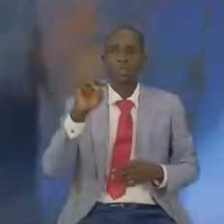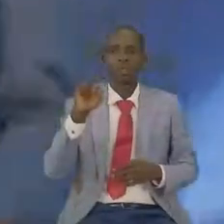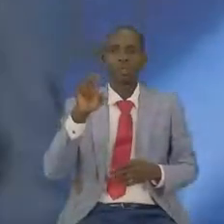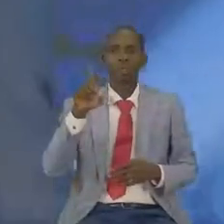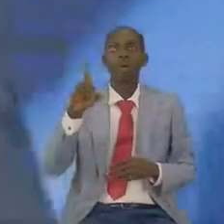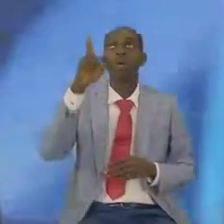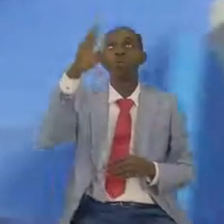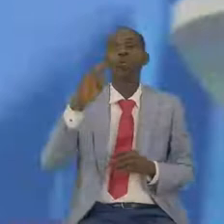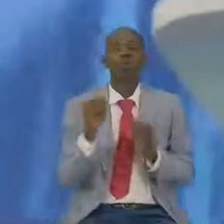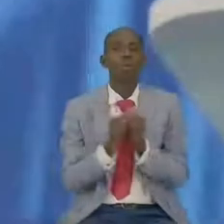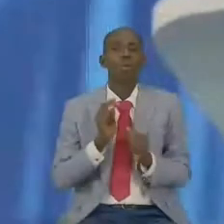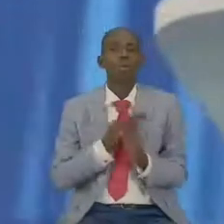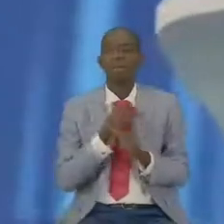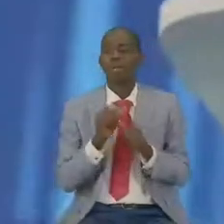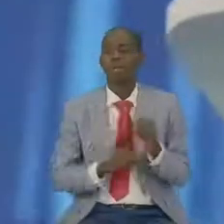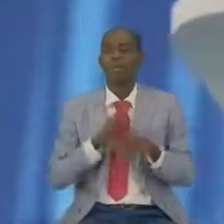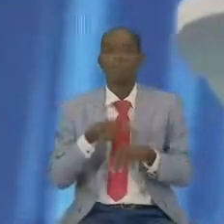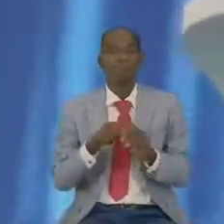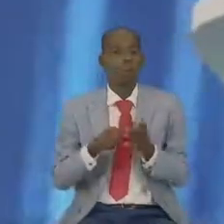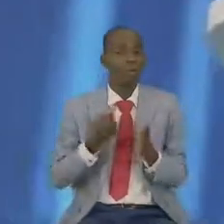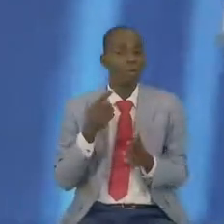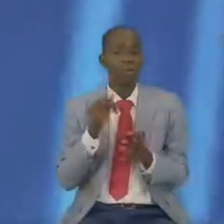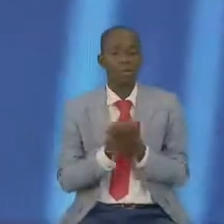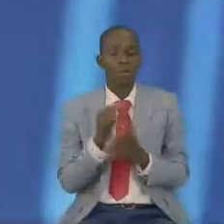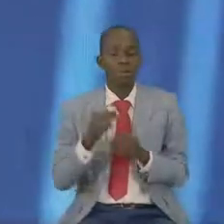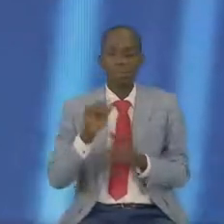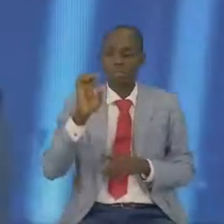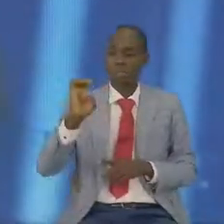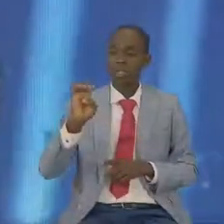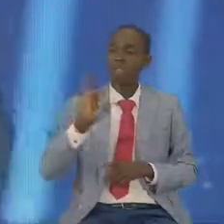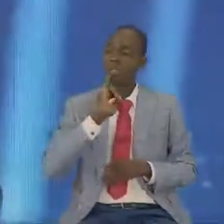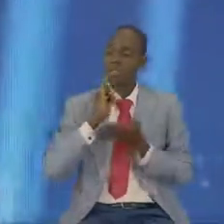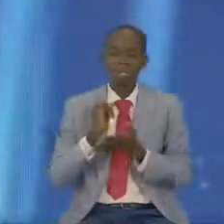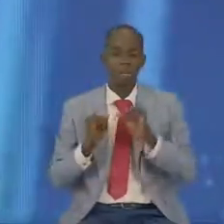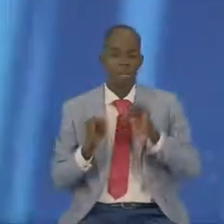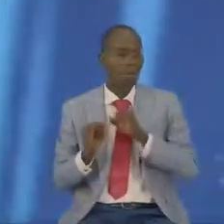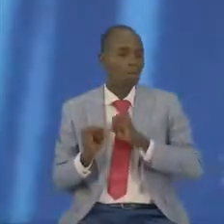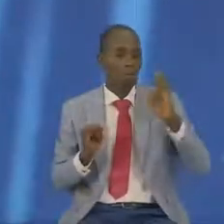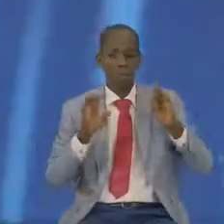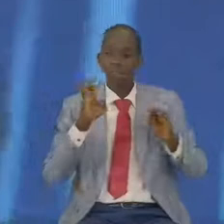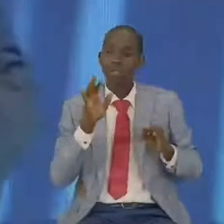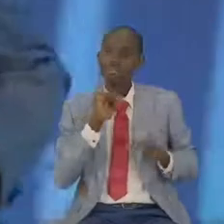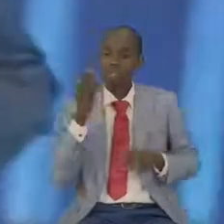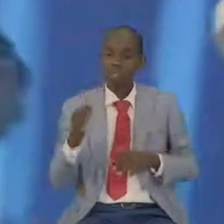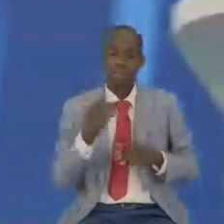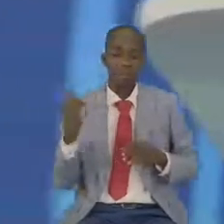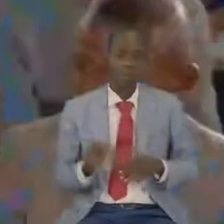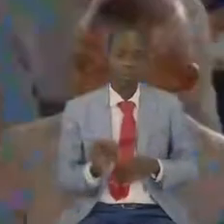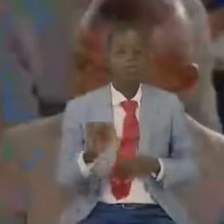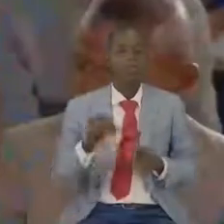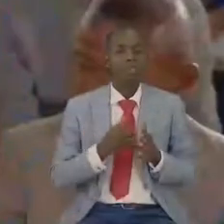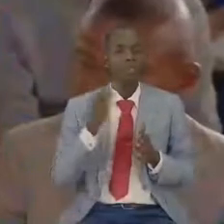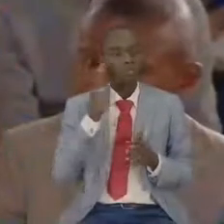moment, une fois, quand le E est là, permanent et présent dans ta vie, ce sera jour heureux au nom de